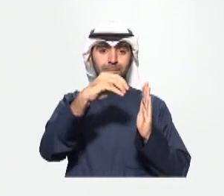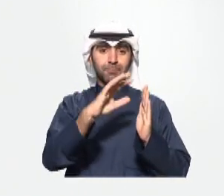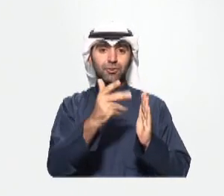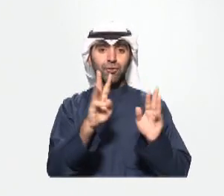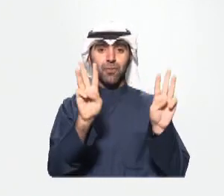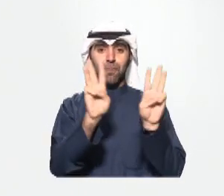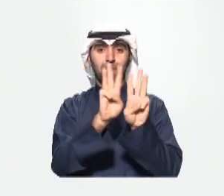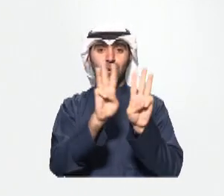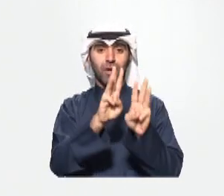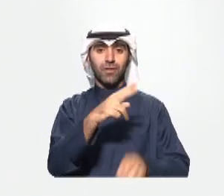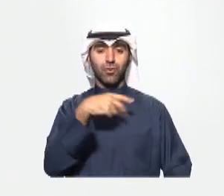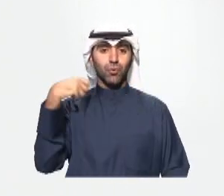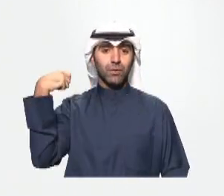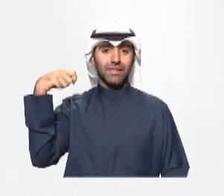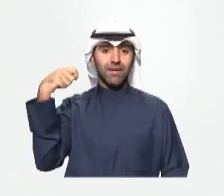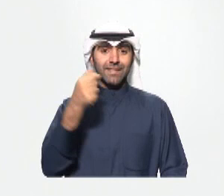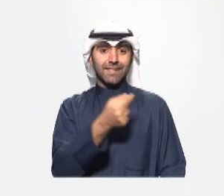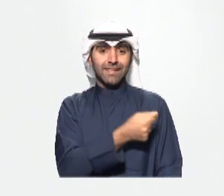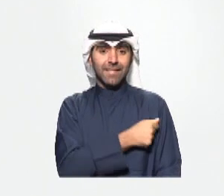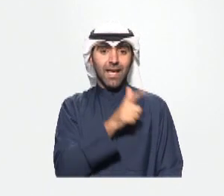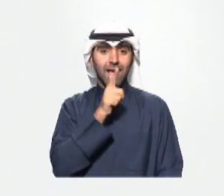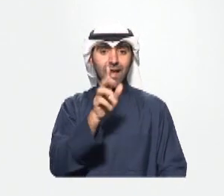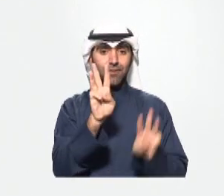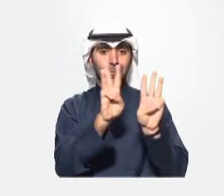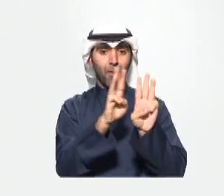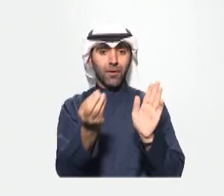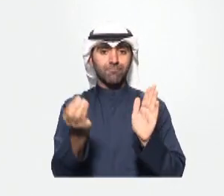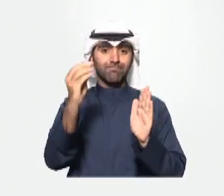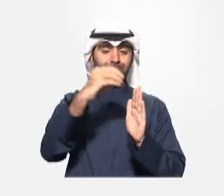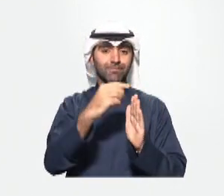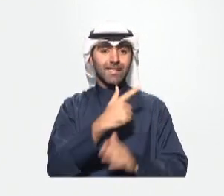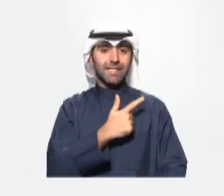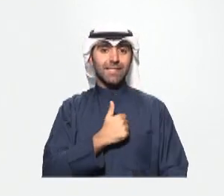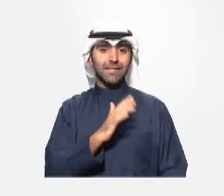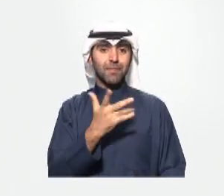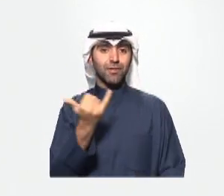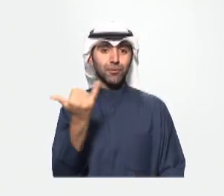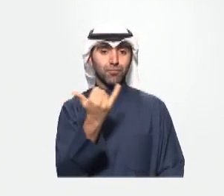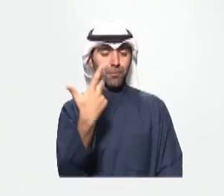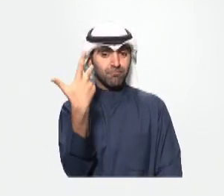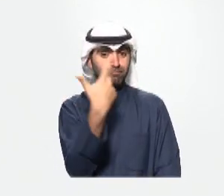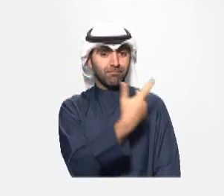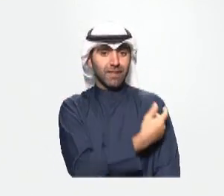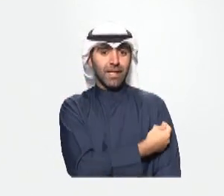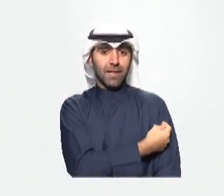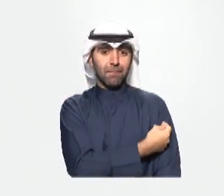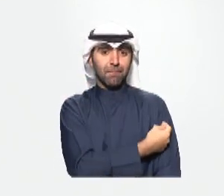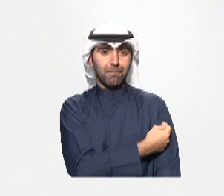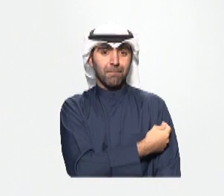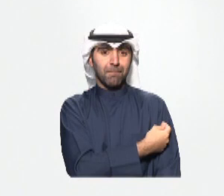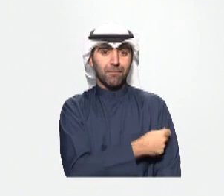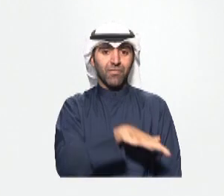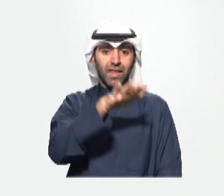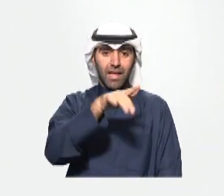الإصابة ولتجنب الدخول في مضاعفات الإصابة لا قدر الله، حيث أثبتت الآن التطعيمات